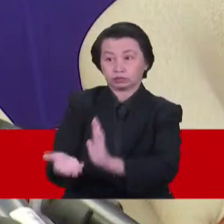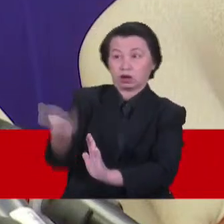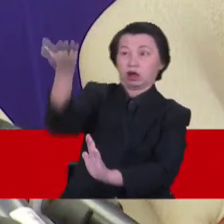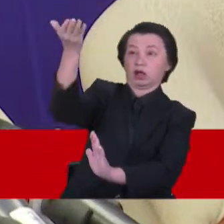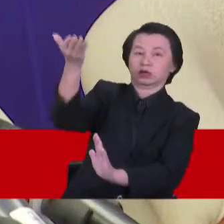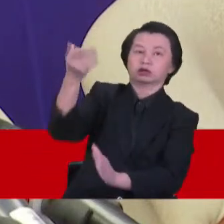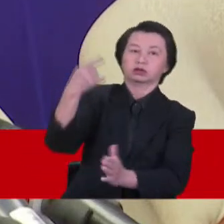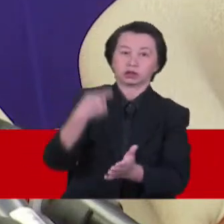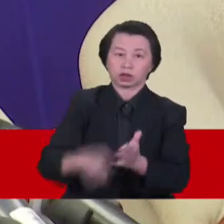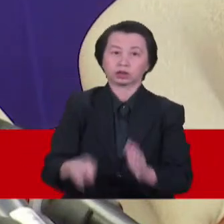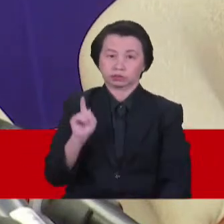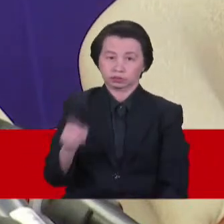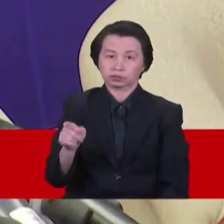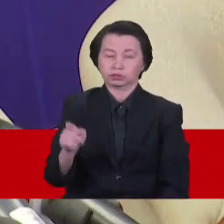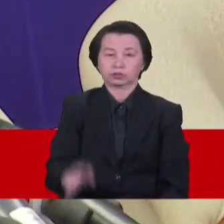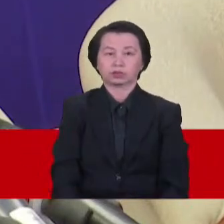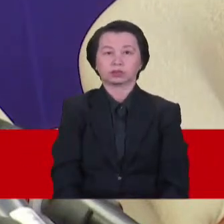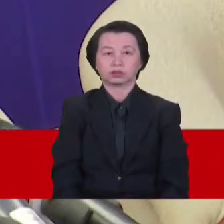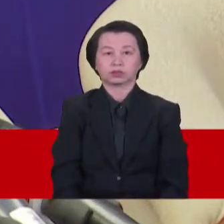ini?